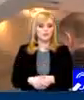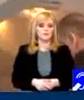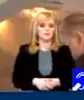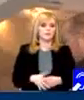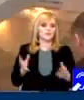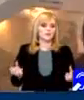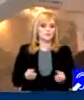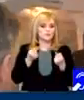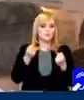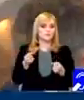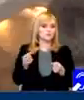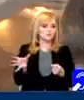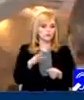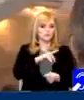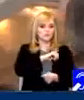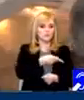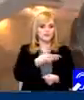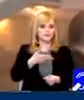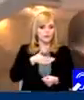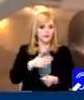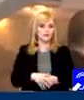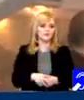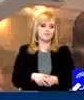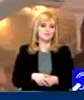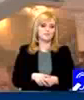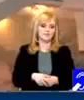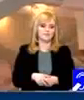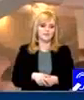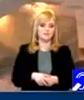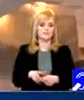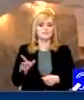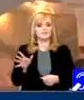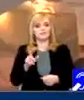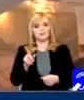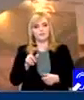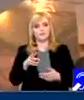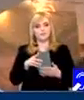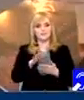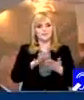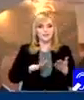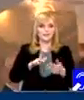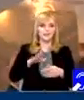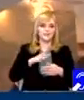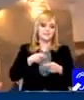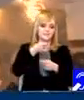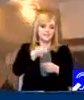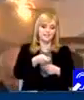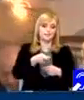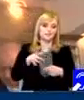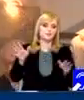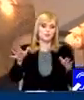din toate puterile noastre toate demersurile atât Raionului Soroca cât și Republicii Moldova pentru integrarea